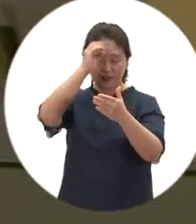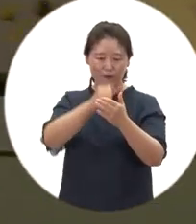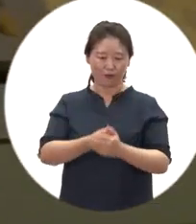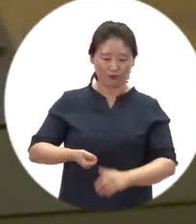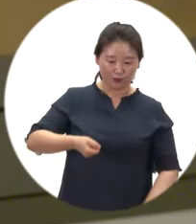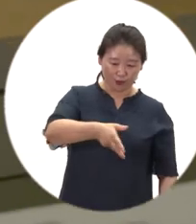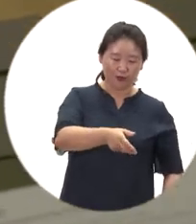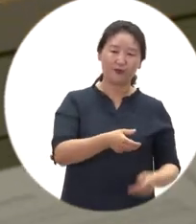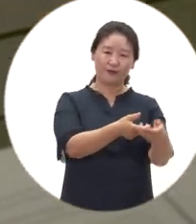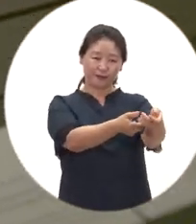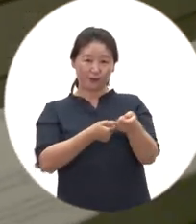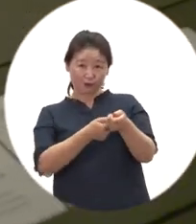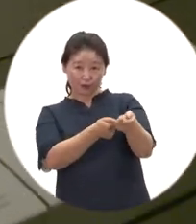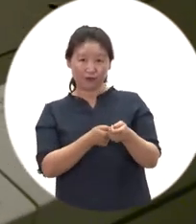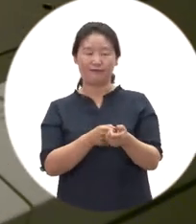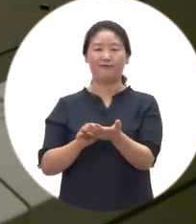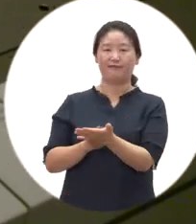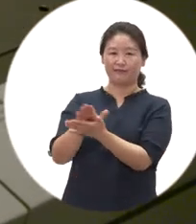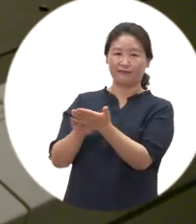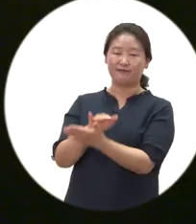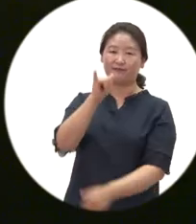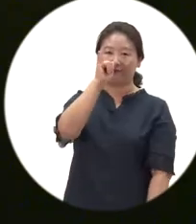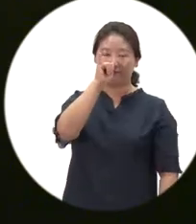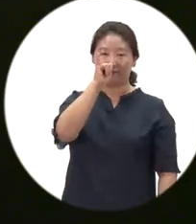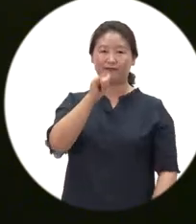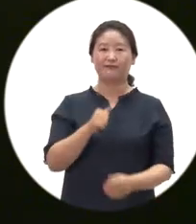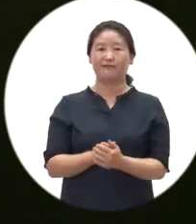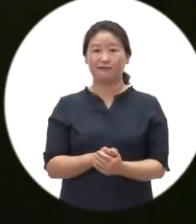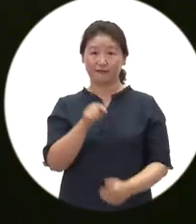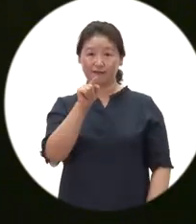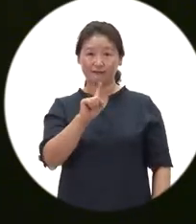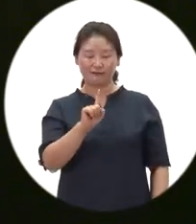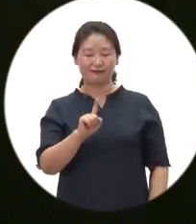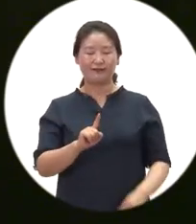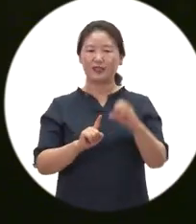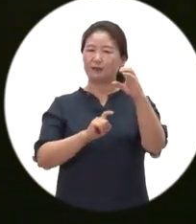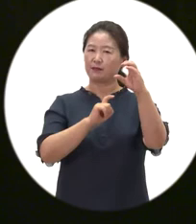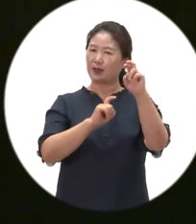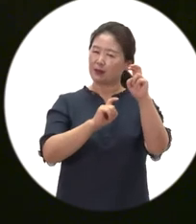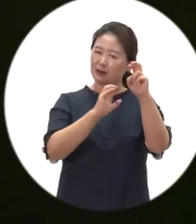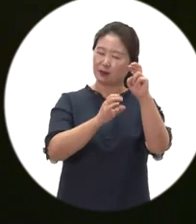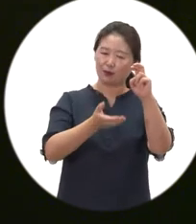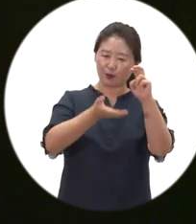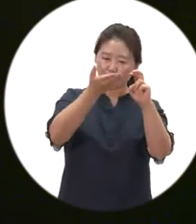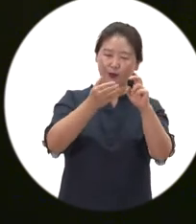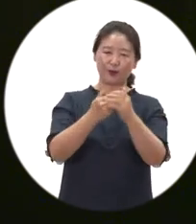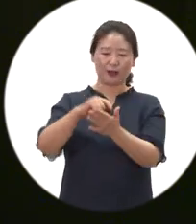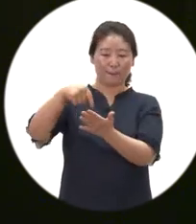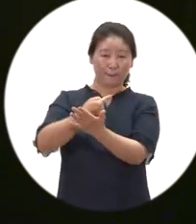윷놀이나 줄다리기 등의 다양한 민속놀이를 즐기기도 합니다. 보시는 그림은 20세기 초에 만들어진